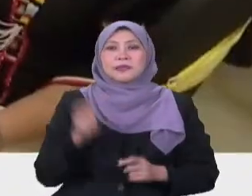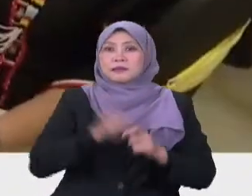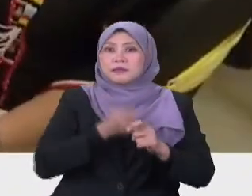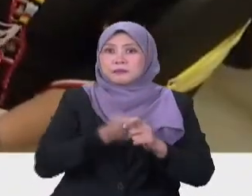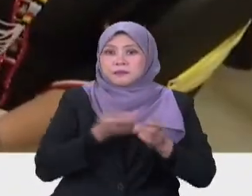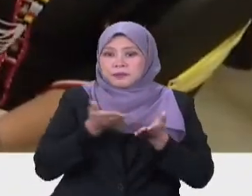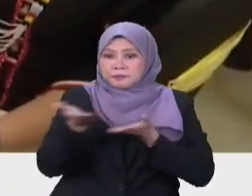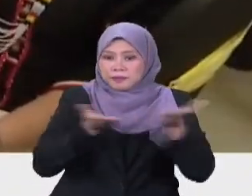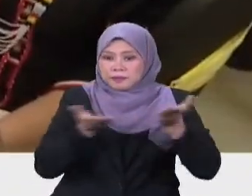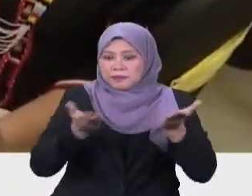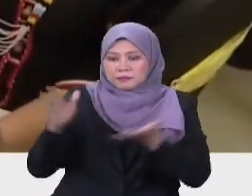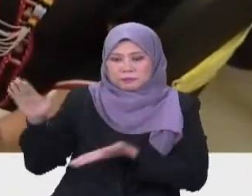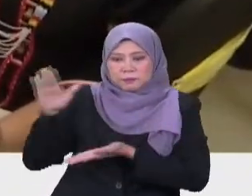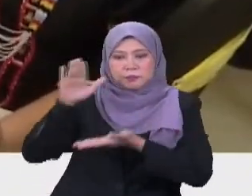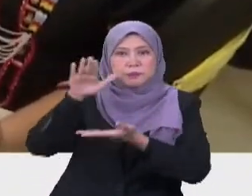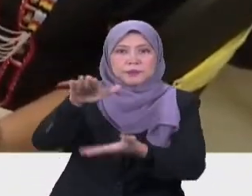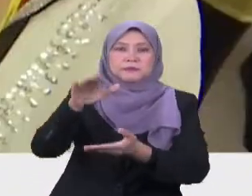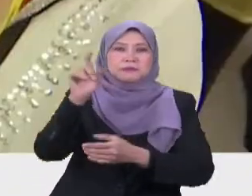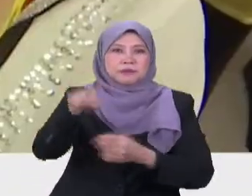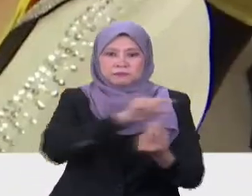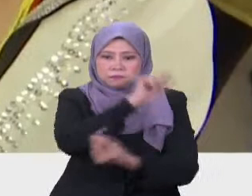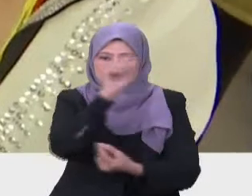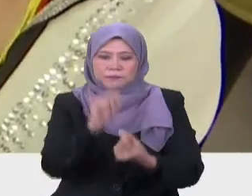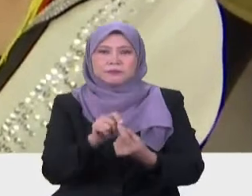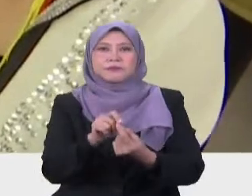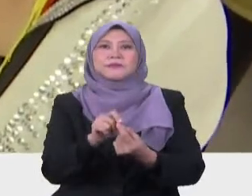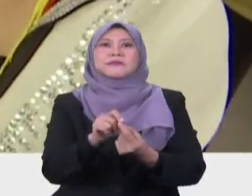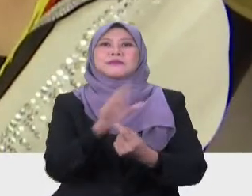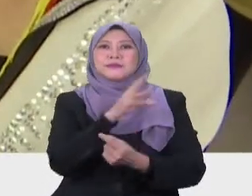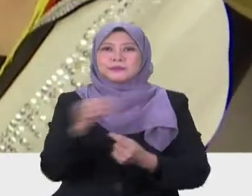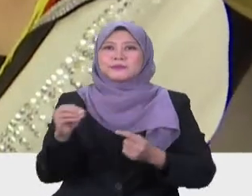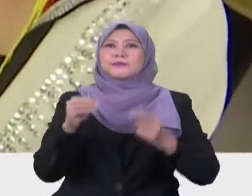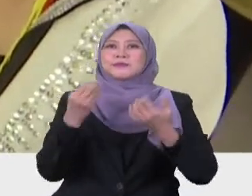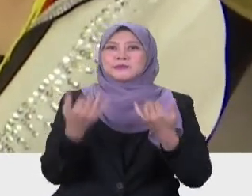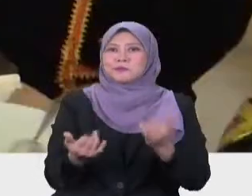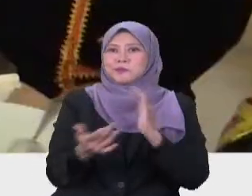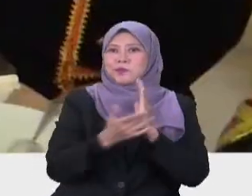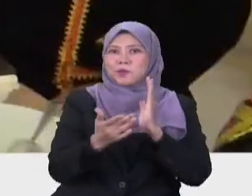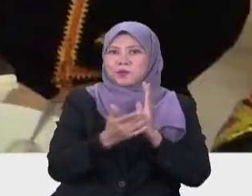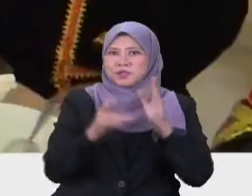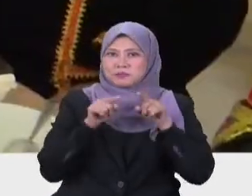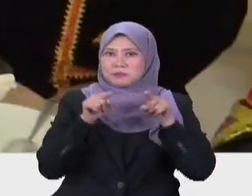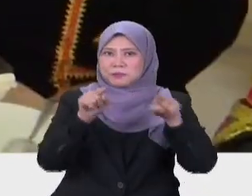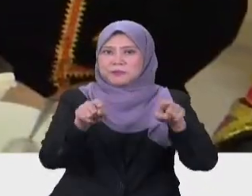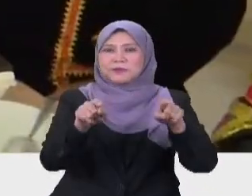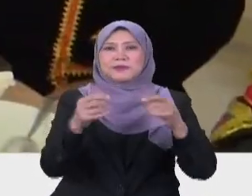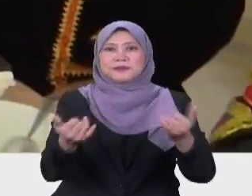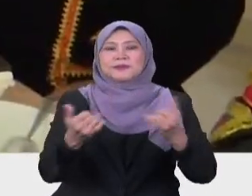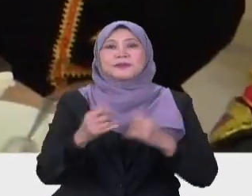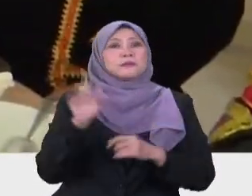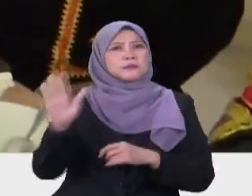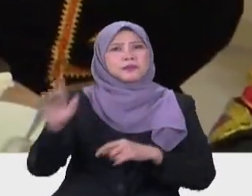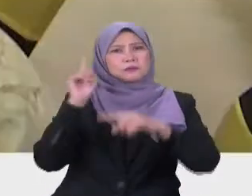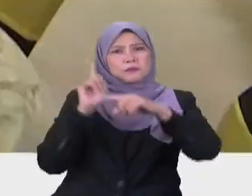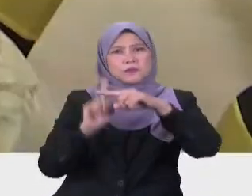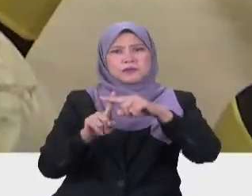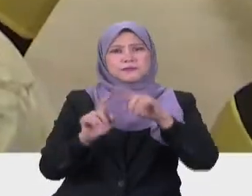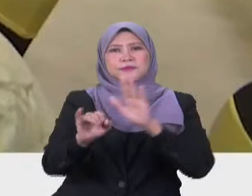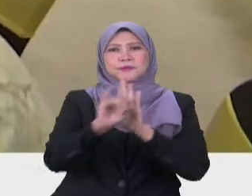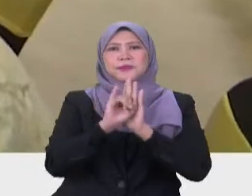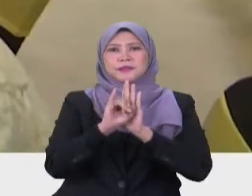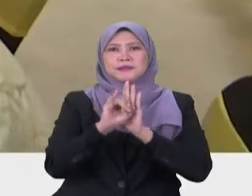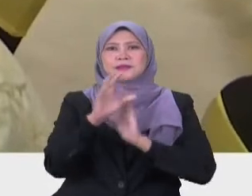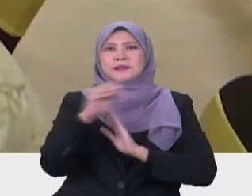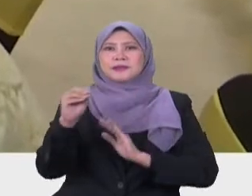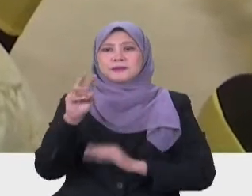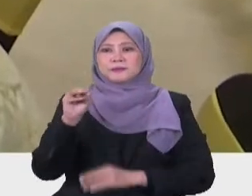primatan yang disampaikan juga perlu Dynamic disamping memanfaatkan Gem pangan teknologi semasa beliau optimis image dan